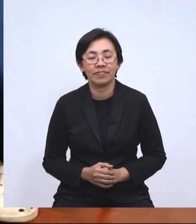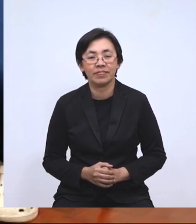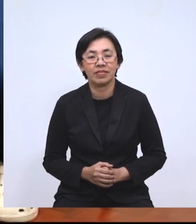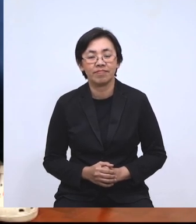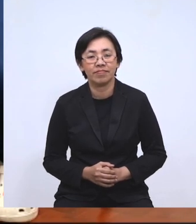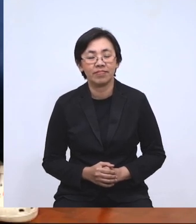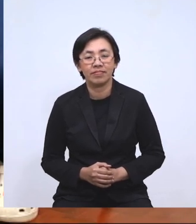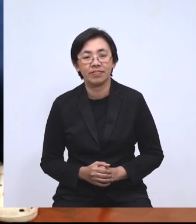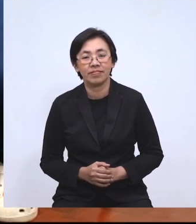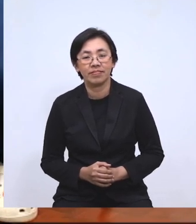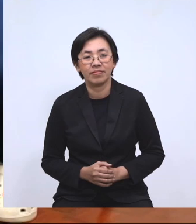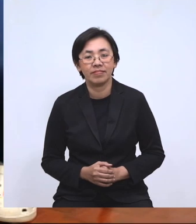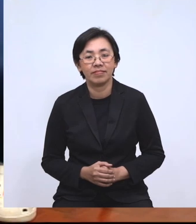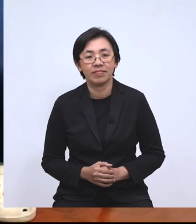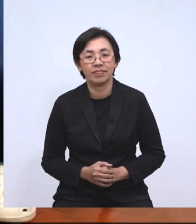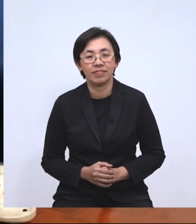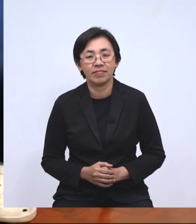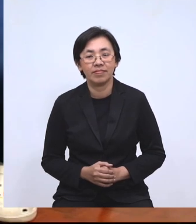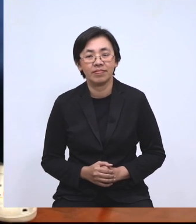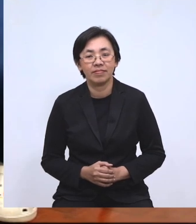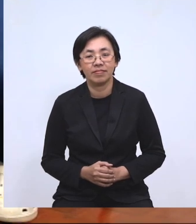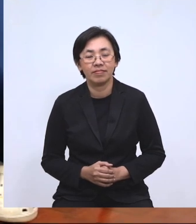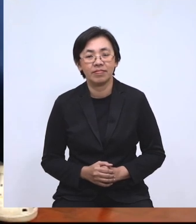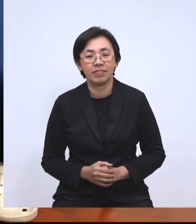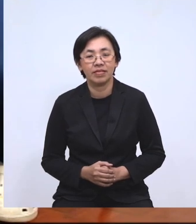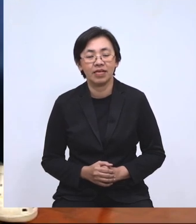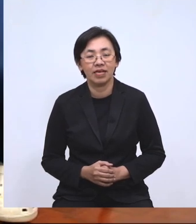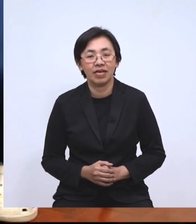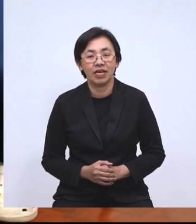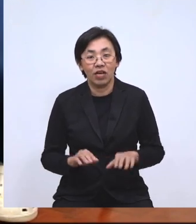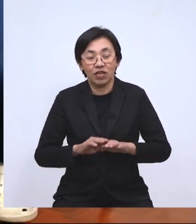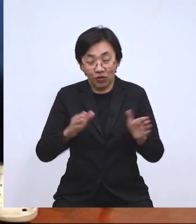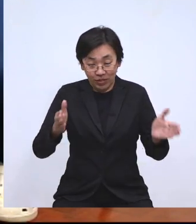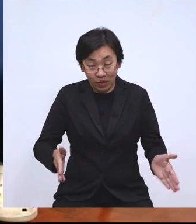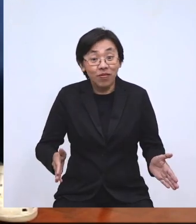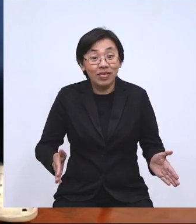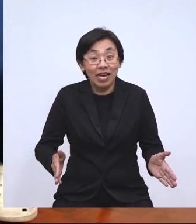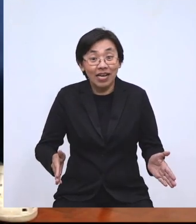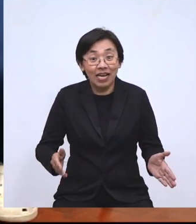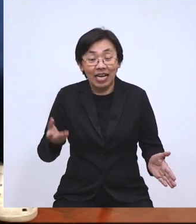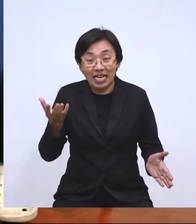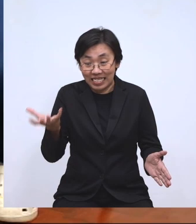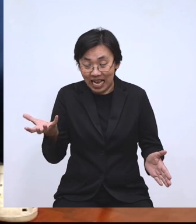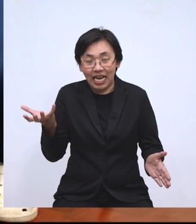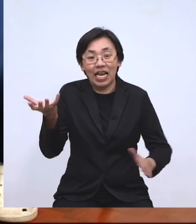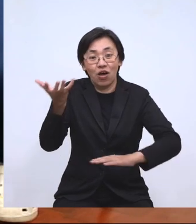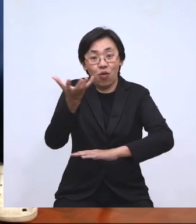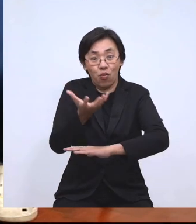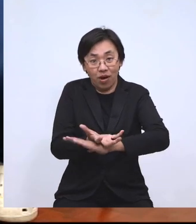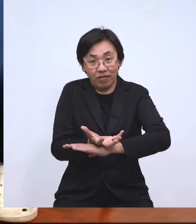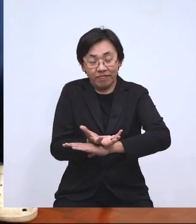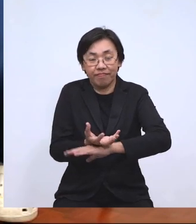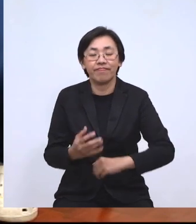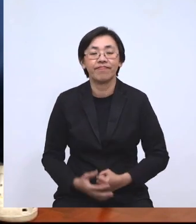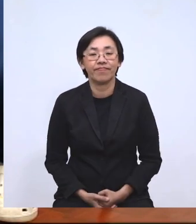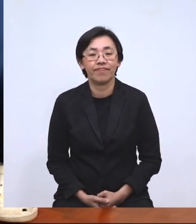ณน้ำหวานหลักๆคุณหวานจะให้คุณแม่เป็นคนจัดการทีนี้เราจะวางจานก่อนวางมอสครับเดี๋ยวเราจะสาธิตให้ผู้ชมท